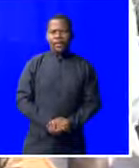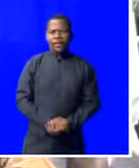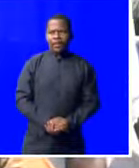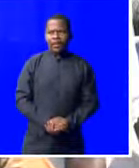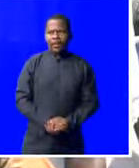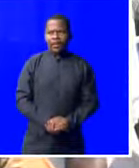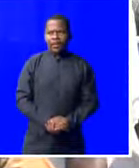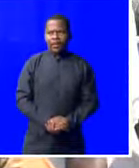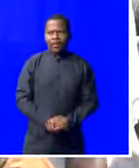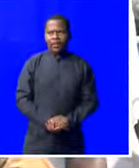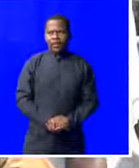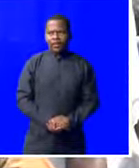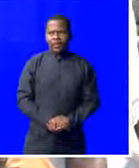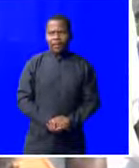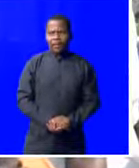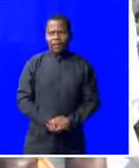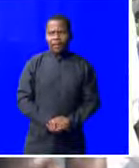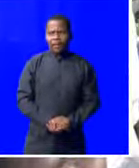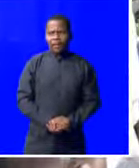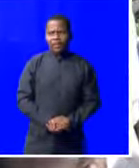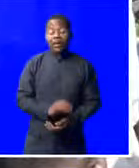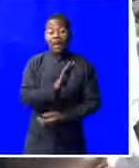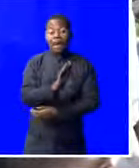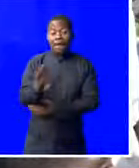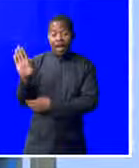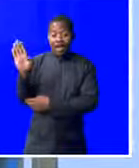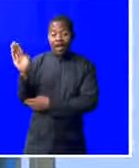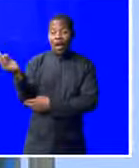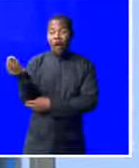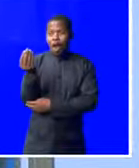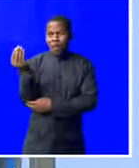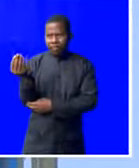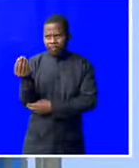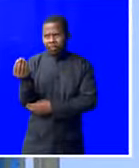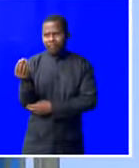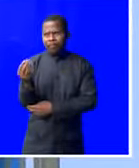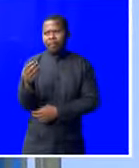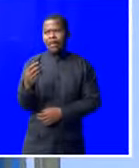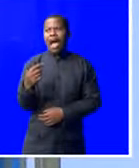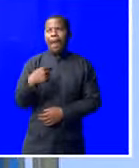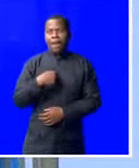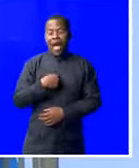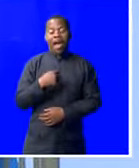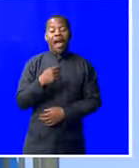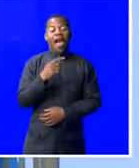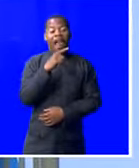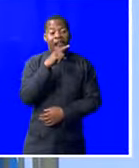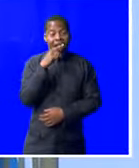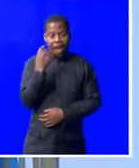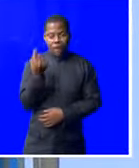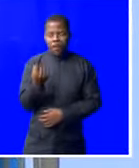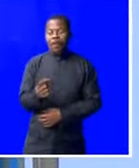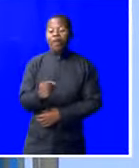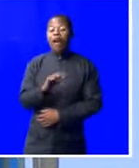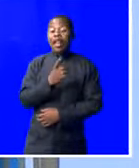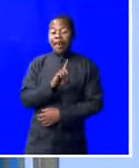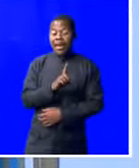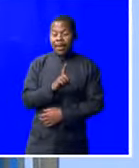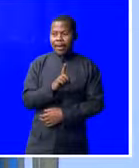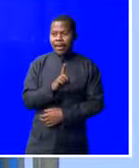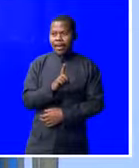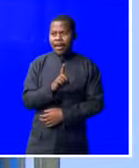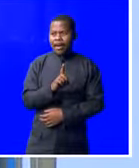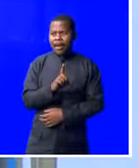Bayethe wena waphakathi wena ungangazindaba libito lami ngingumasiko Dlamini